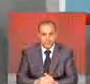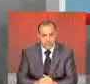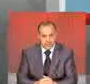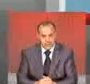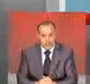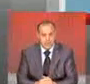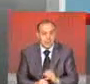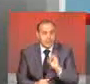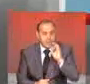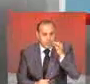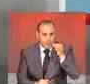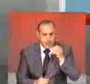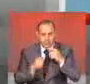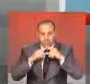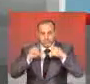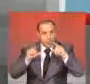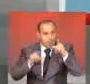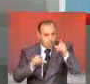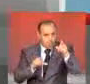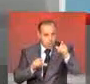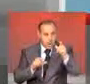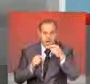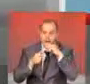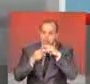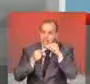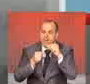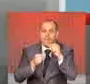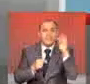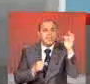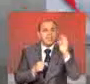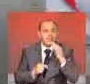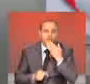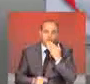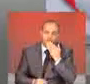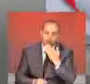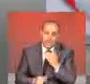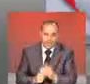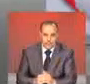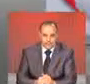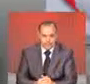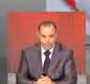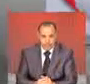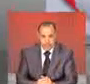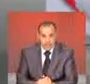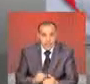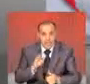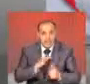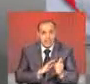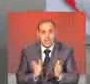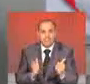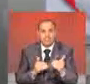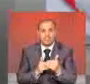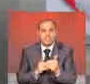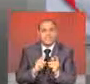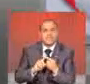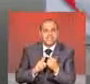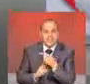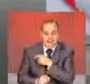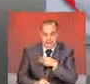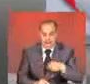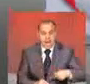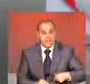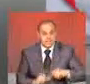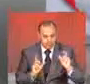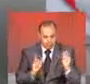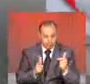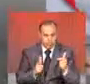نعم، مراسلنا خميس بوبطان حدثنا من تطاوين، شكرا لك. نجحت الوحدات المختصة للحرس